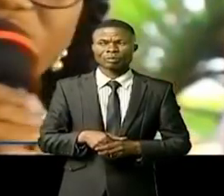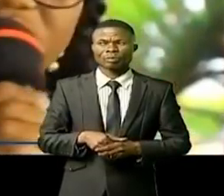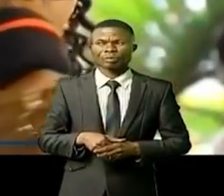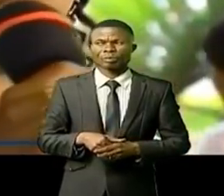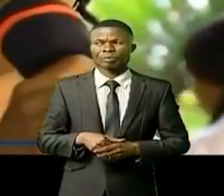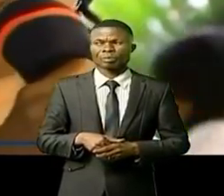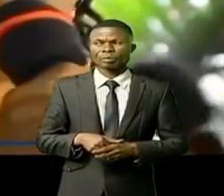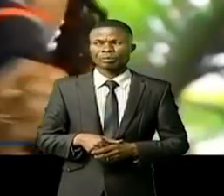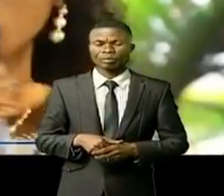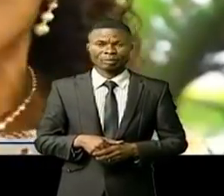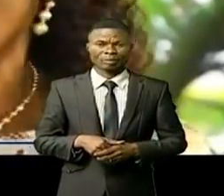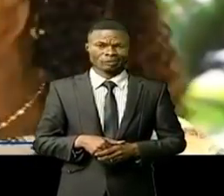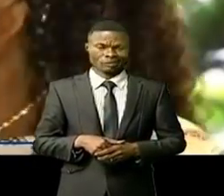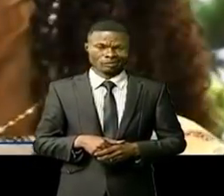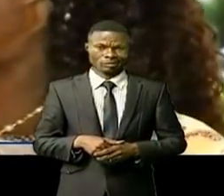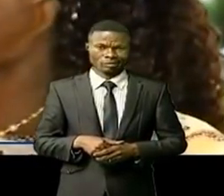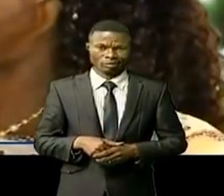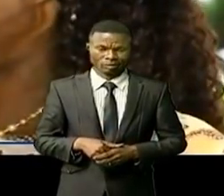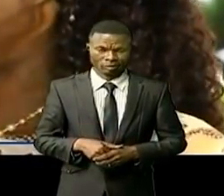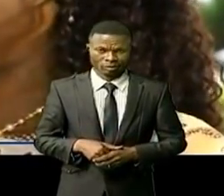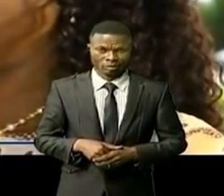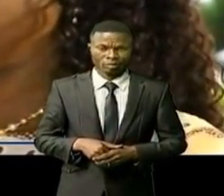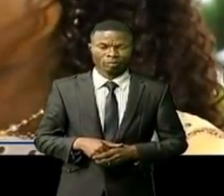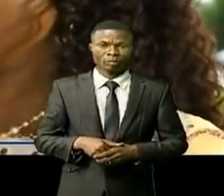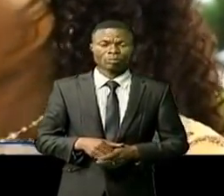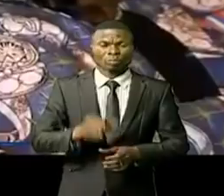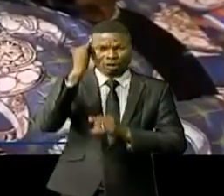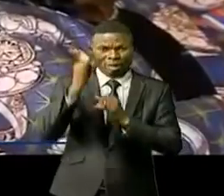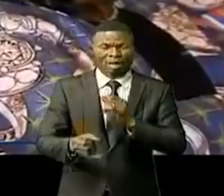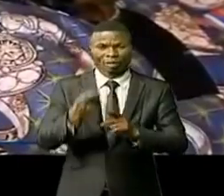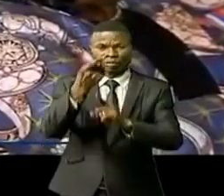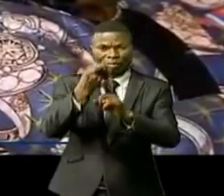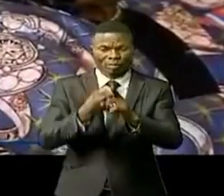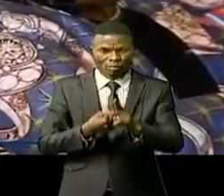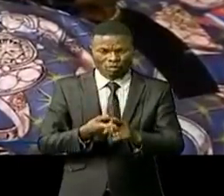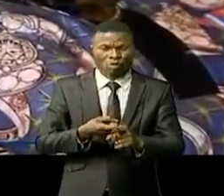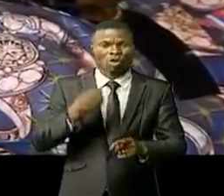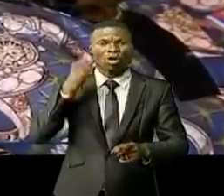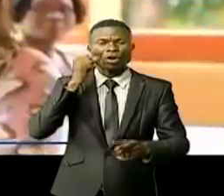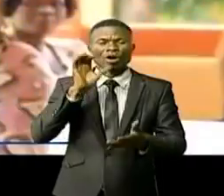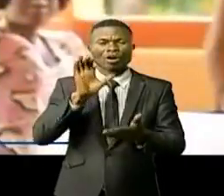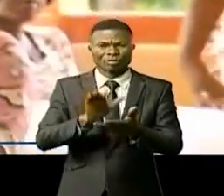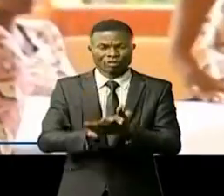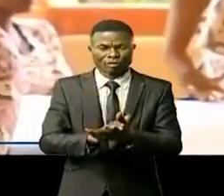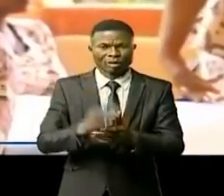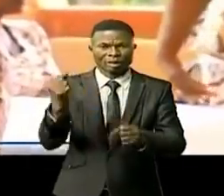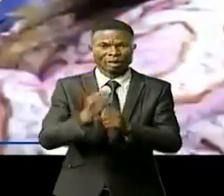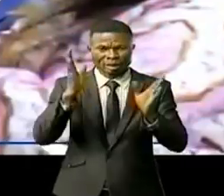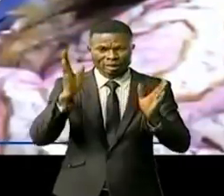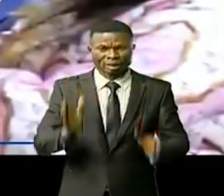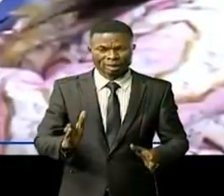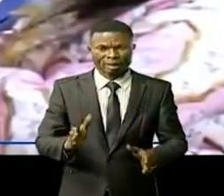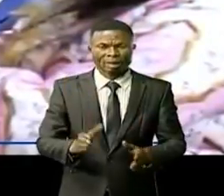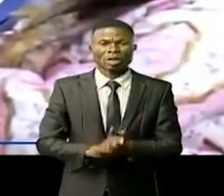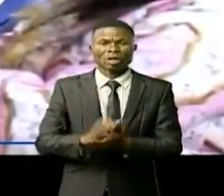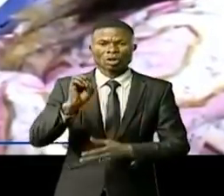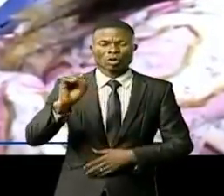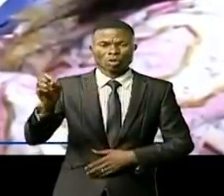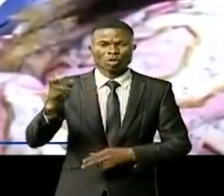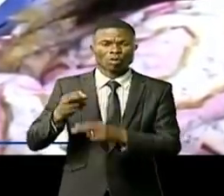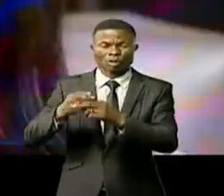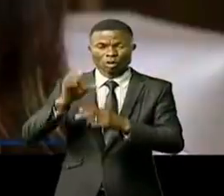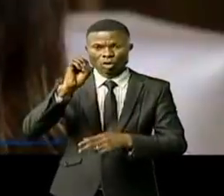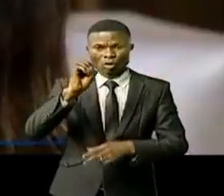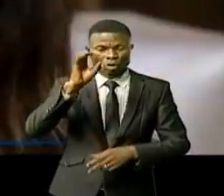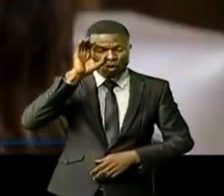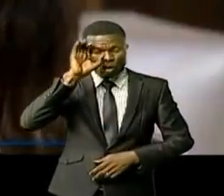Je dis à toutes les mamans, courage. En cette fin de la clôture du mois de la femme, le personnel féminin de l'Office congolais de contrôle,